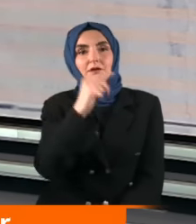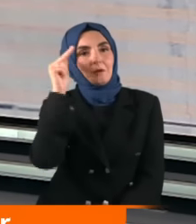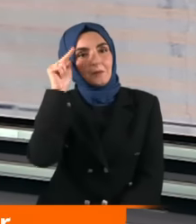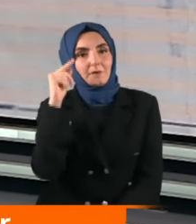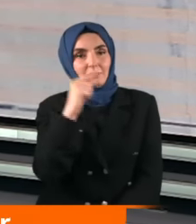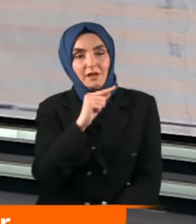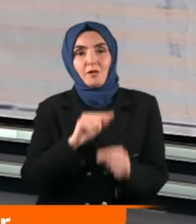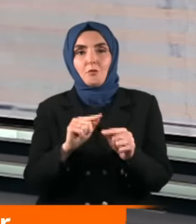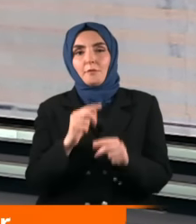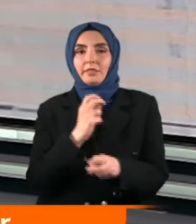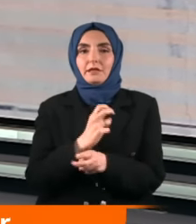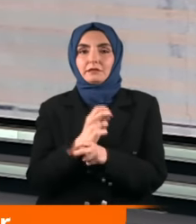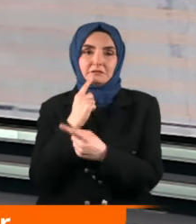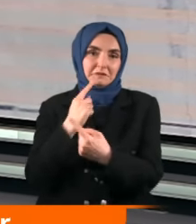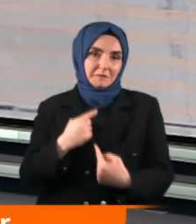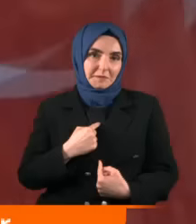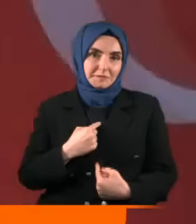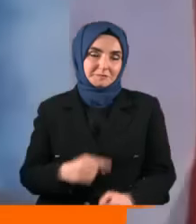olur.